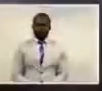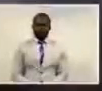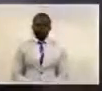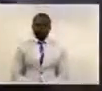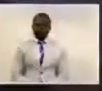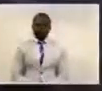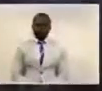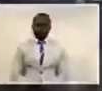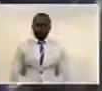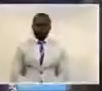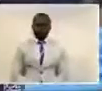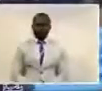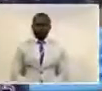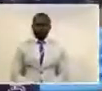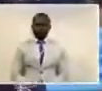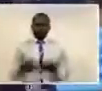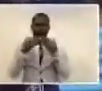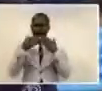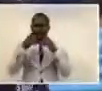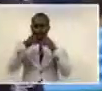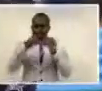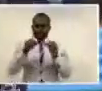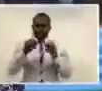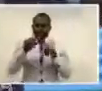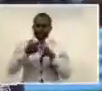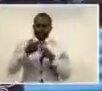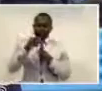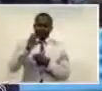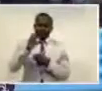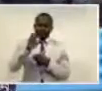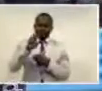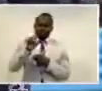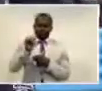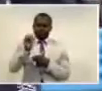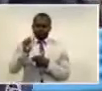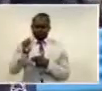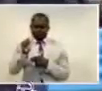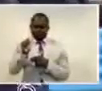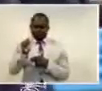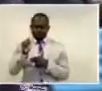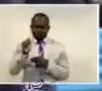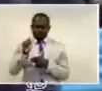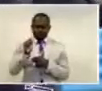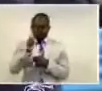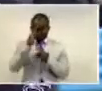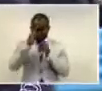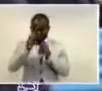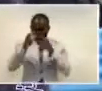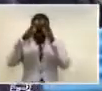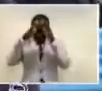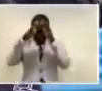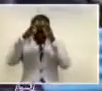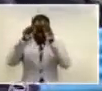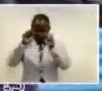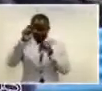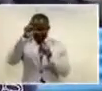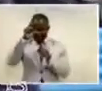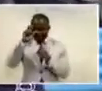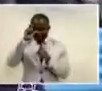murakoze kumpa ijambo nitwa ufite imana Eliya Nyakuba Perezida Paul